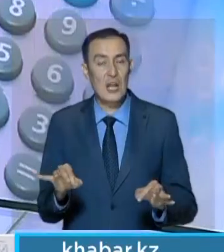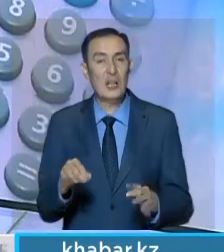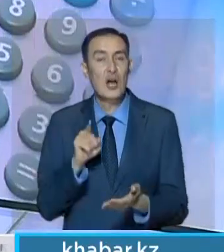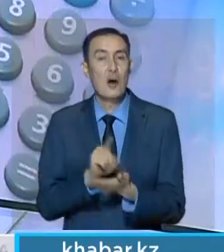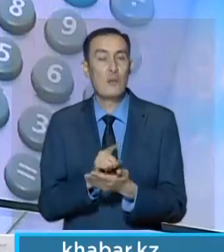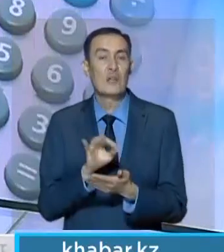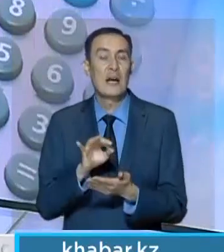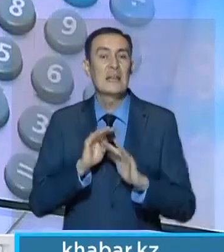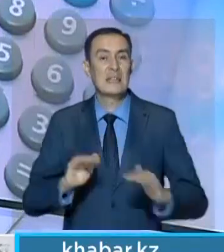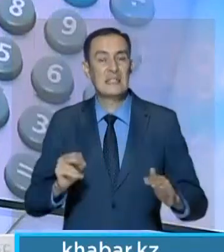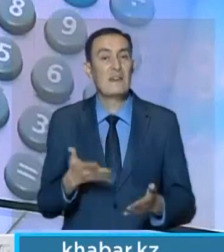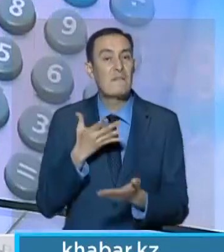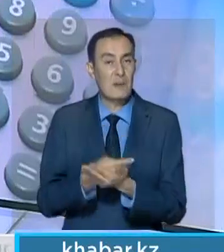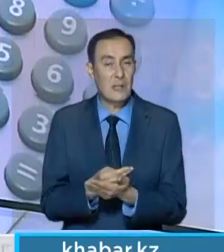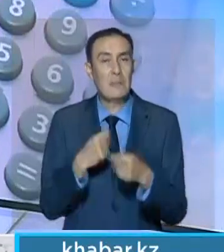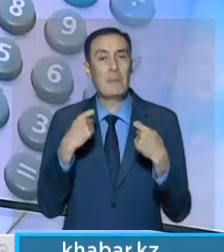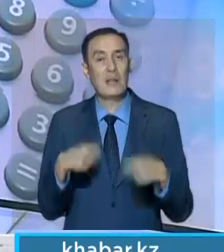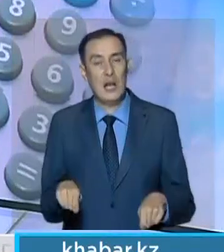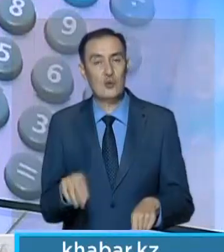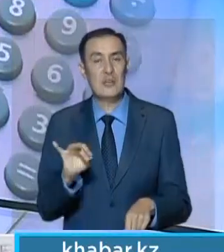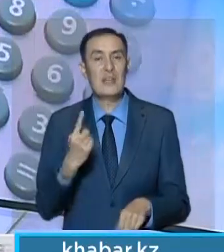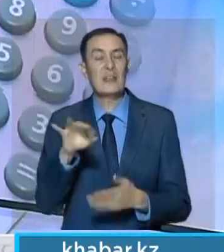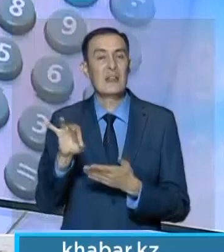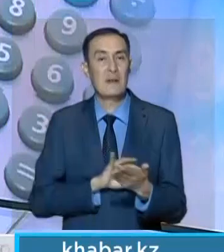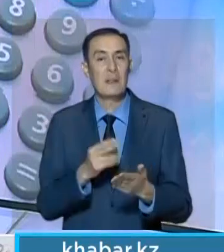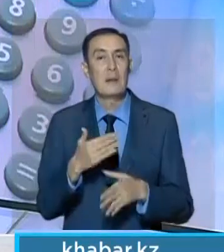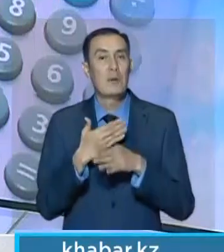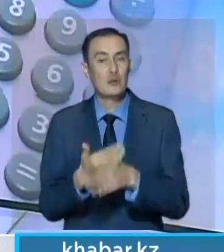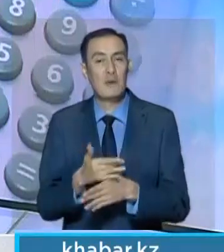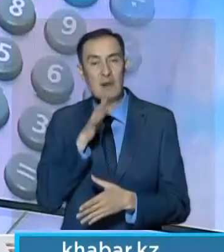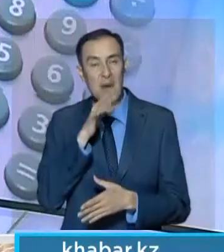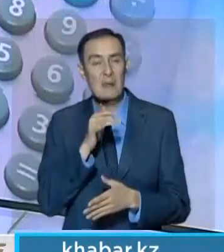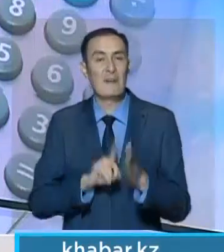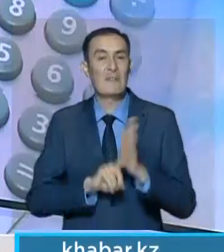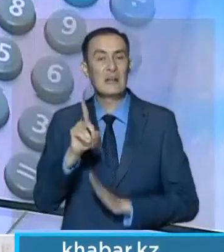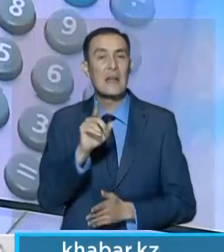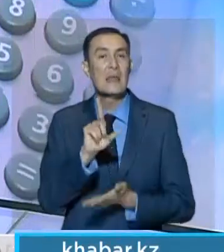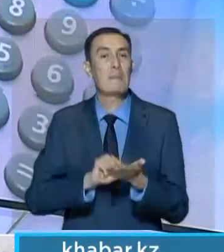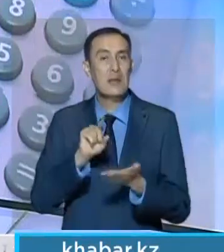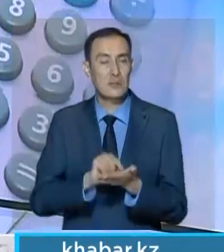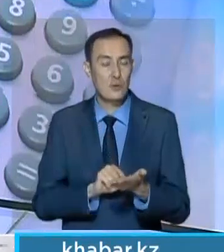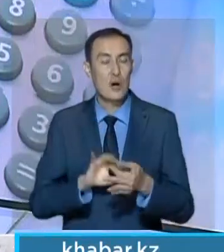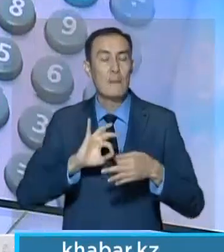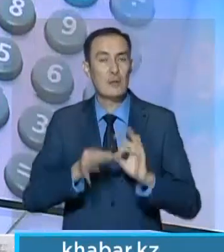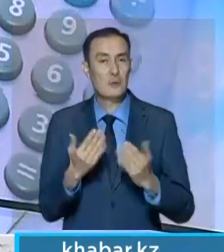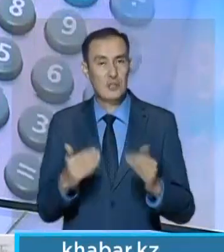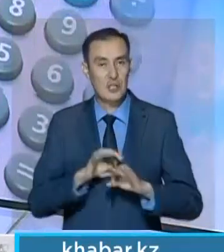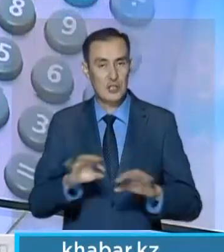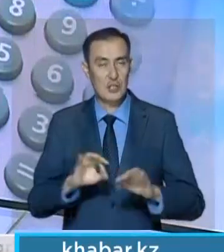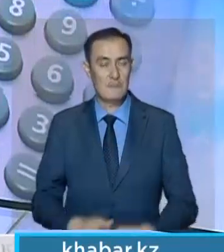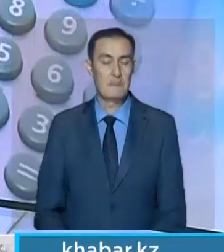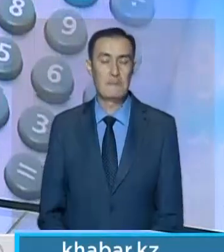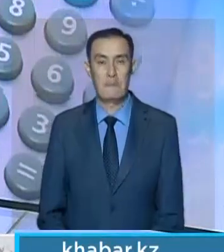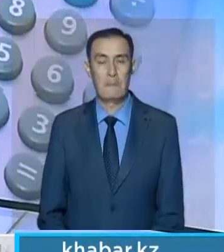пошлин на детские выплаты, продажу и единовременных пособий при выходе на пенсию. Подробности расскажет Алина